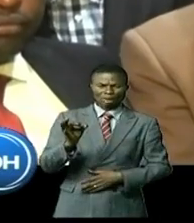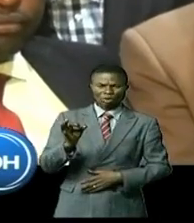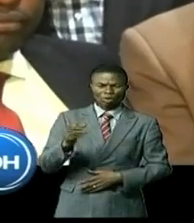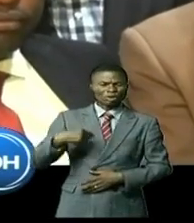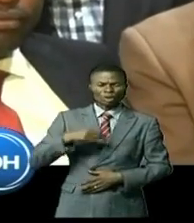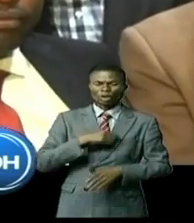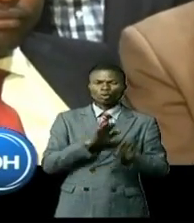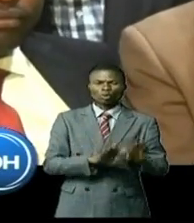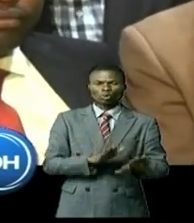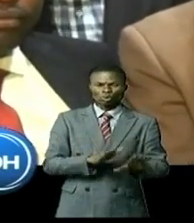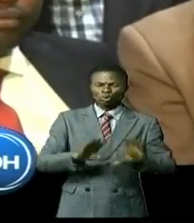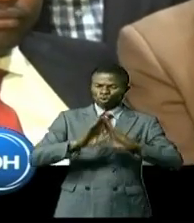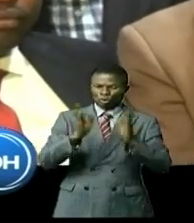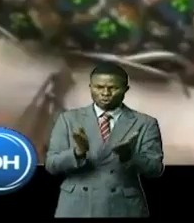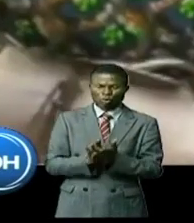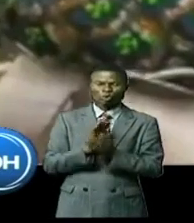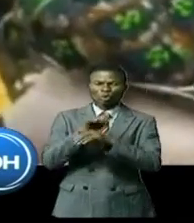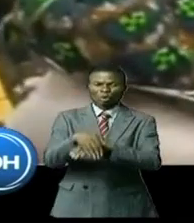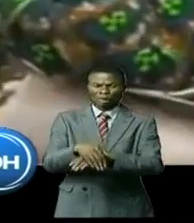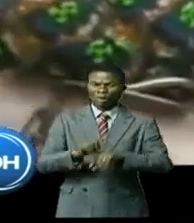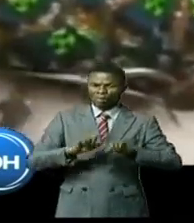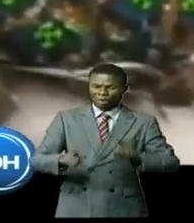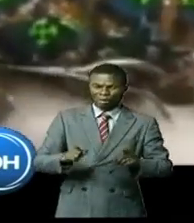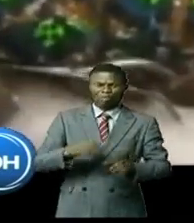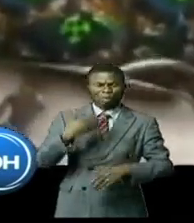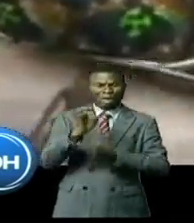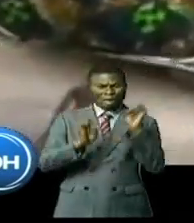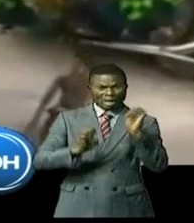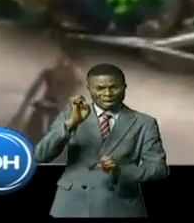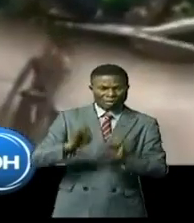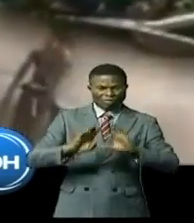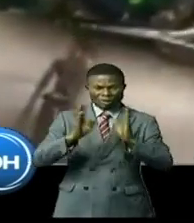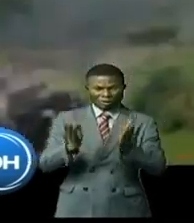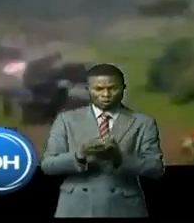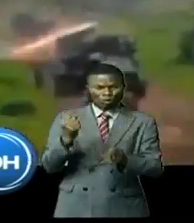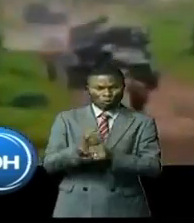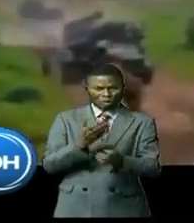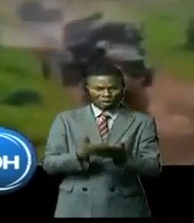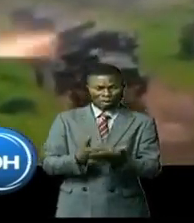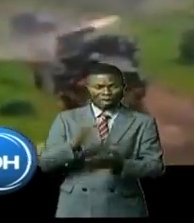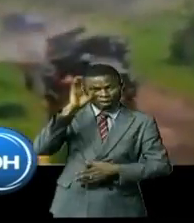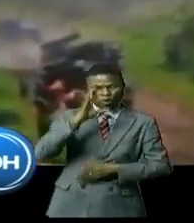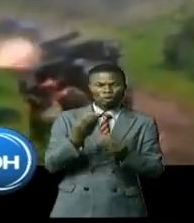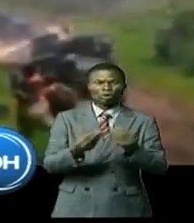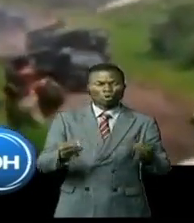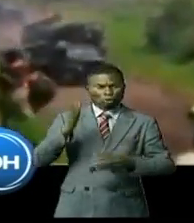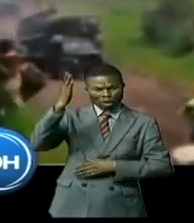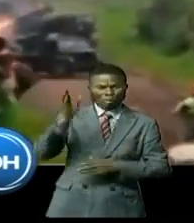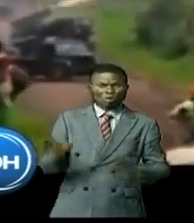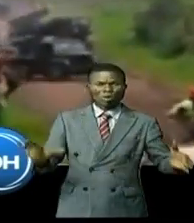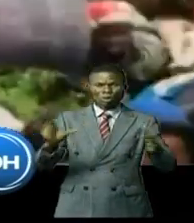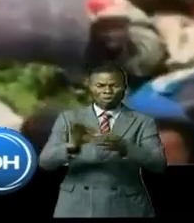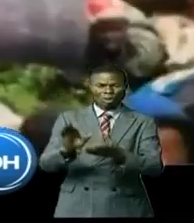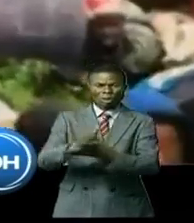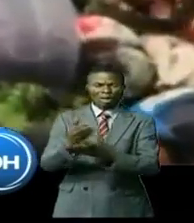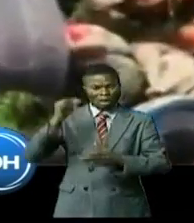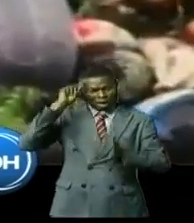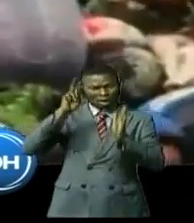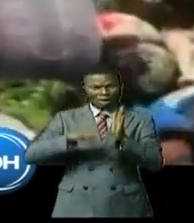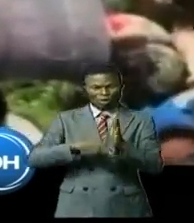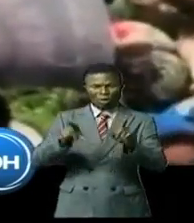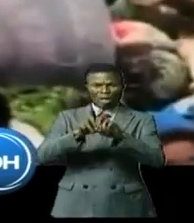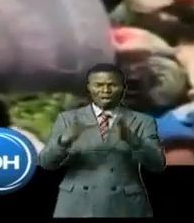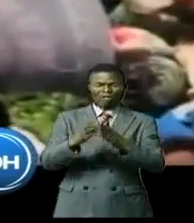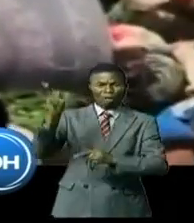escompter après tout cet engagement. Il faut donc réévaluer toutes ces mesures-là et voir comment renforcer la collaboration entre le gouvernement et les